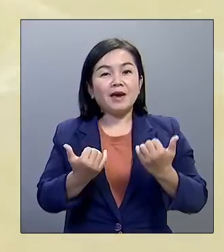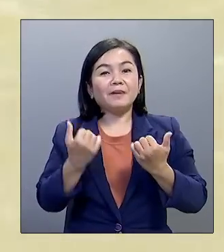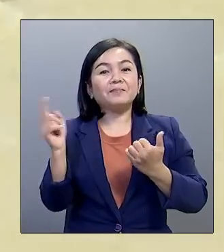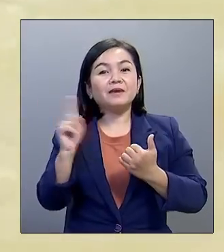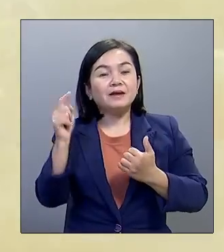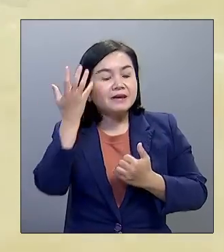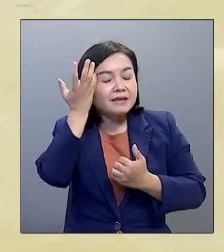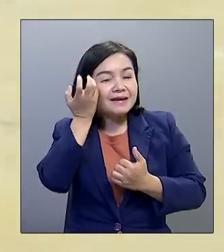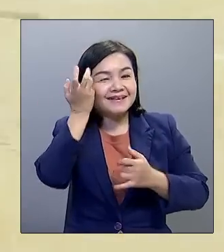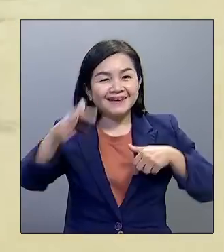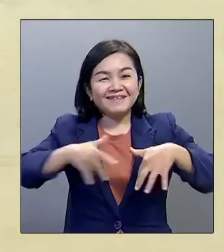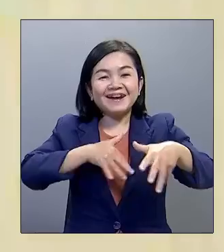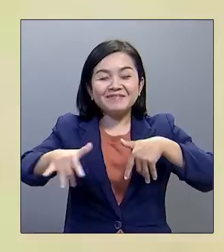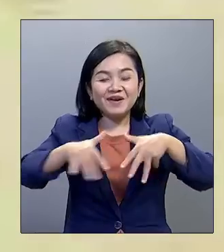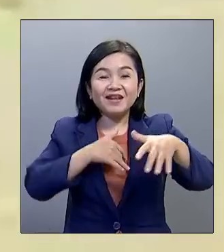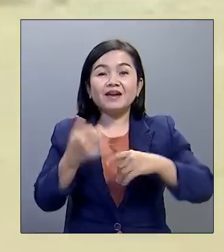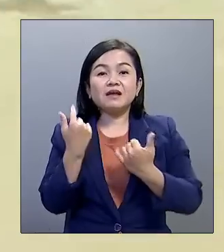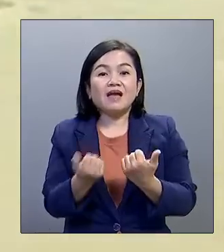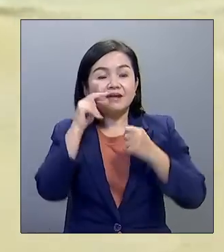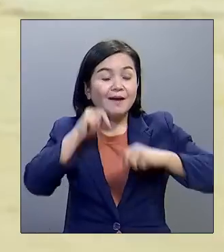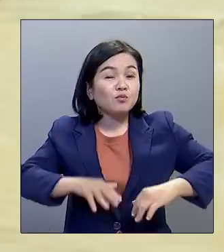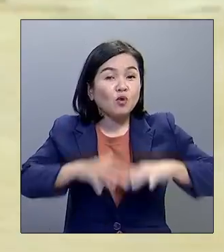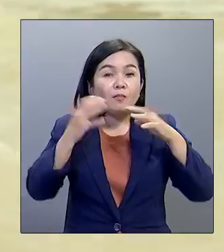วลให้กับชาวบ้านนะคะว่าน้ำท่วมในปีนี้อาจ